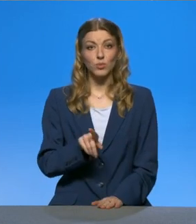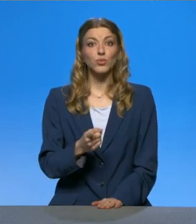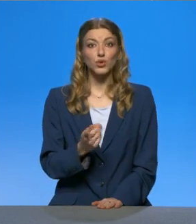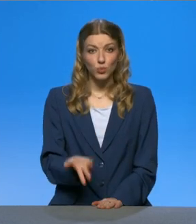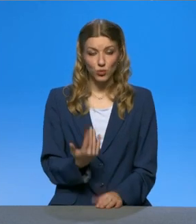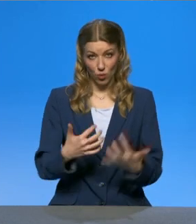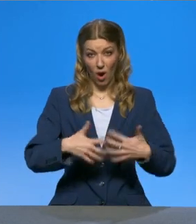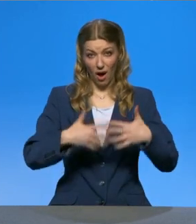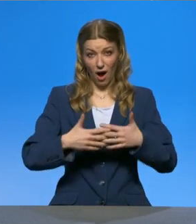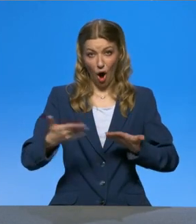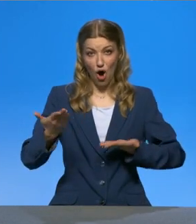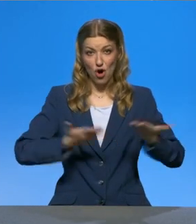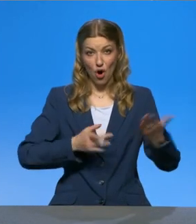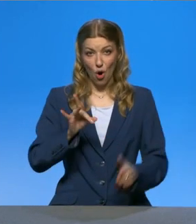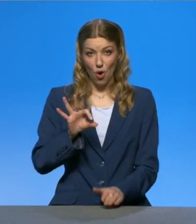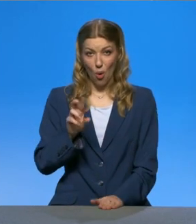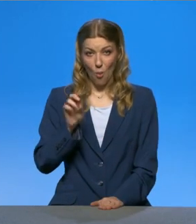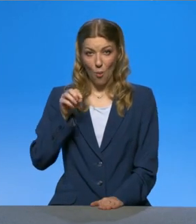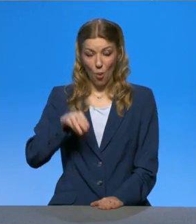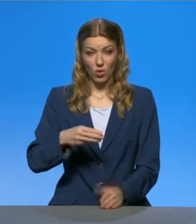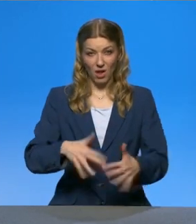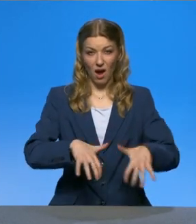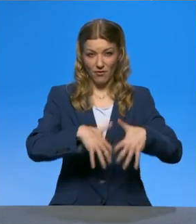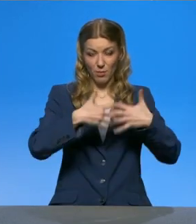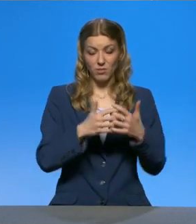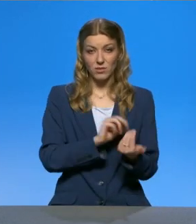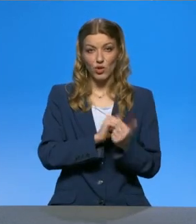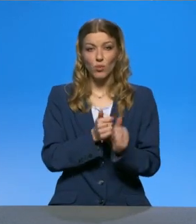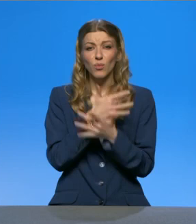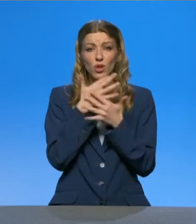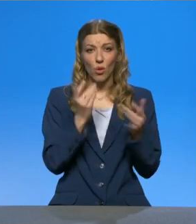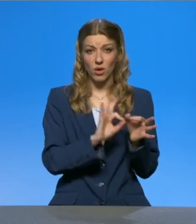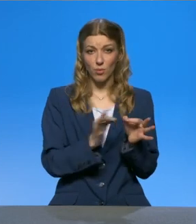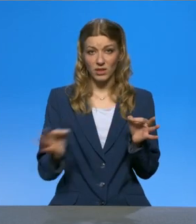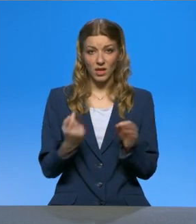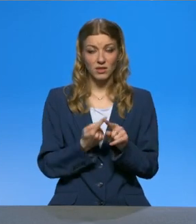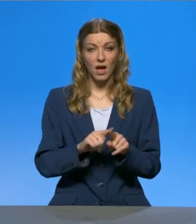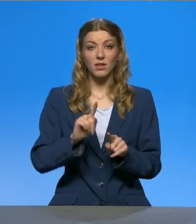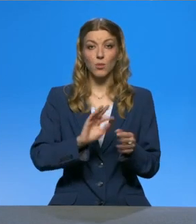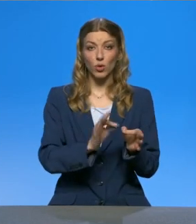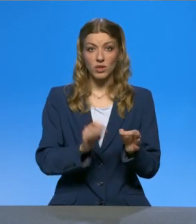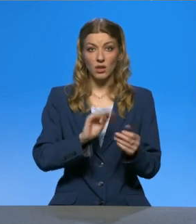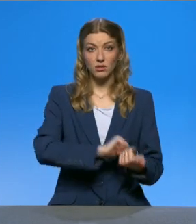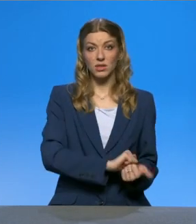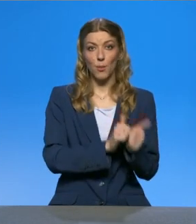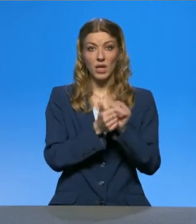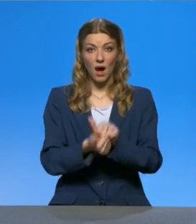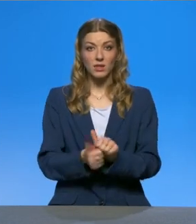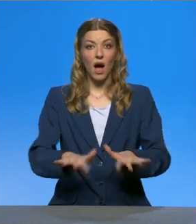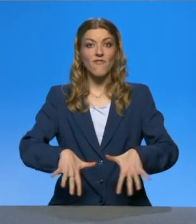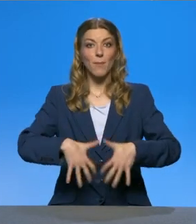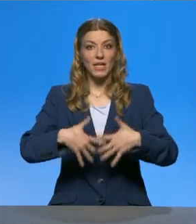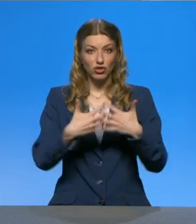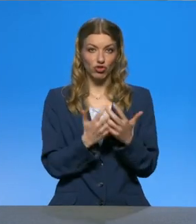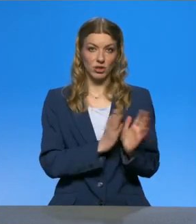сожалению, приходят на смену очень многим процессам, и процессы будут заменяться автоматическими системами. Да? Ну и